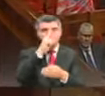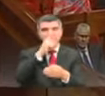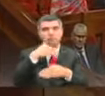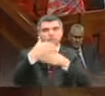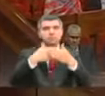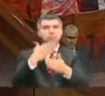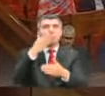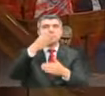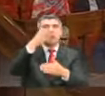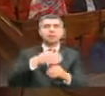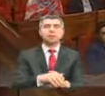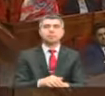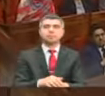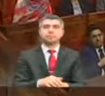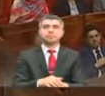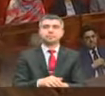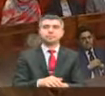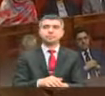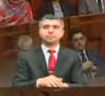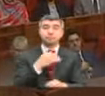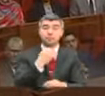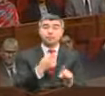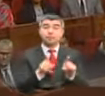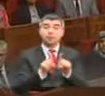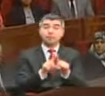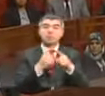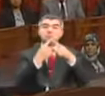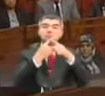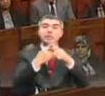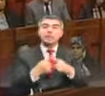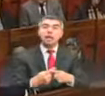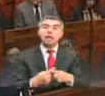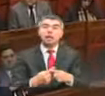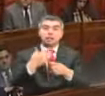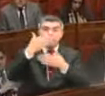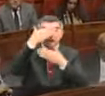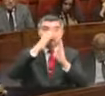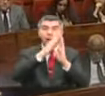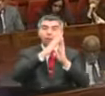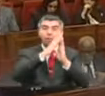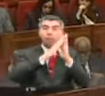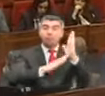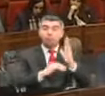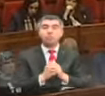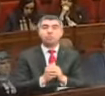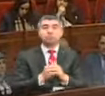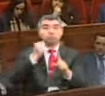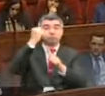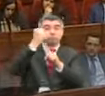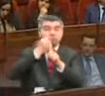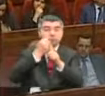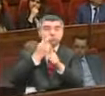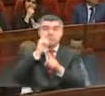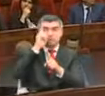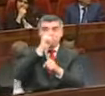المقبلة بإذن الله. رابعا: إصلاح المالية العمومية وترشيد النفقات عبر مواصلة تفعيل